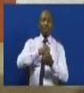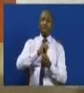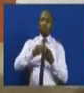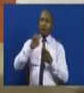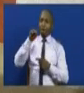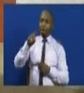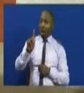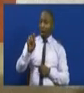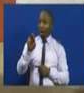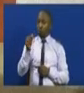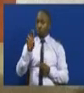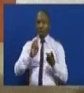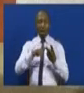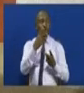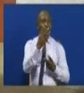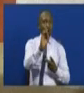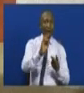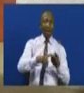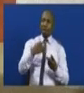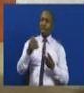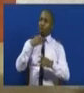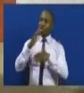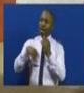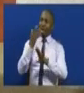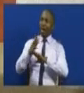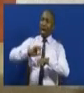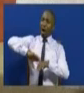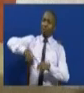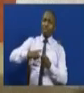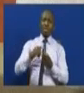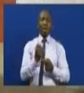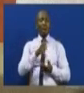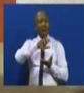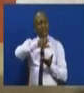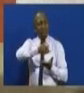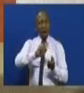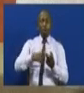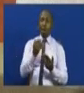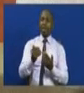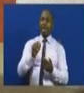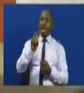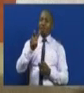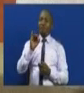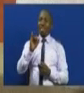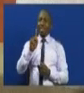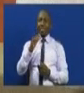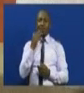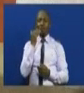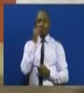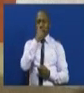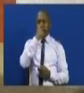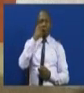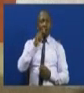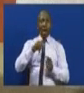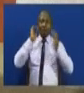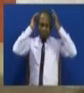mkaratusi, mwarubaini, wengine wanachanganya tangawizi, malimao, na wengine wanapaka vixi kabla ndipo